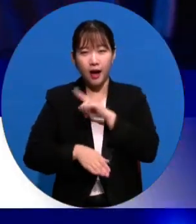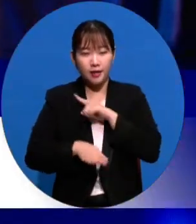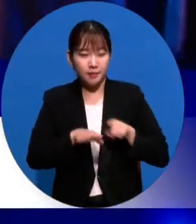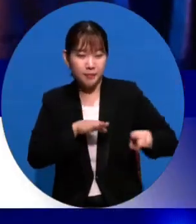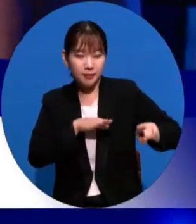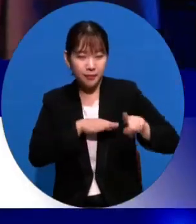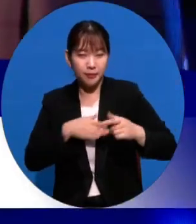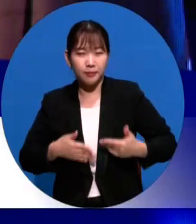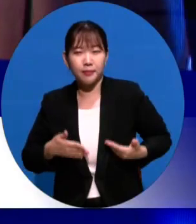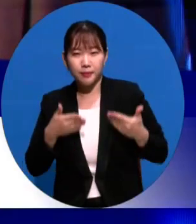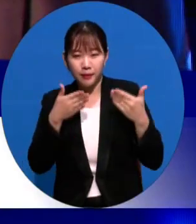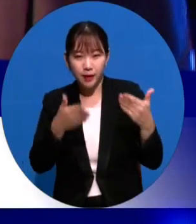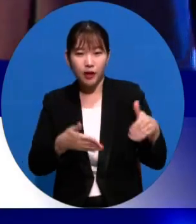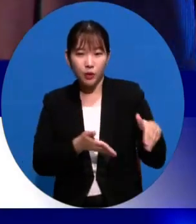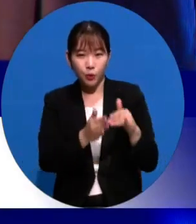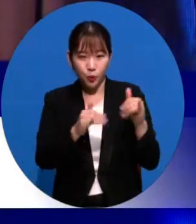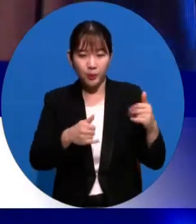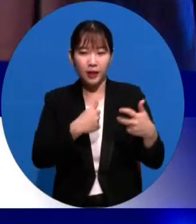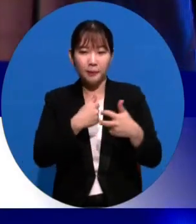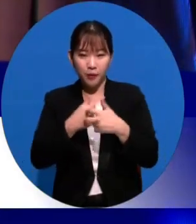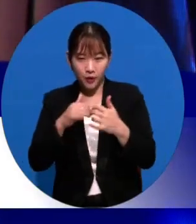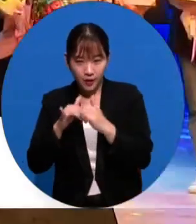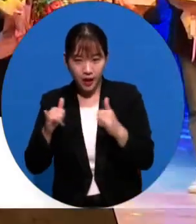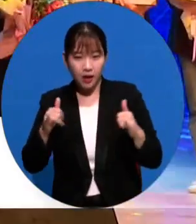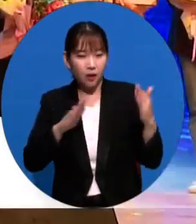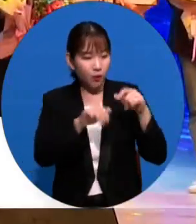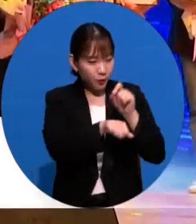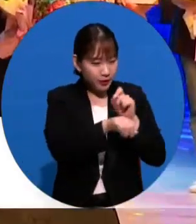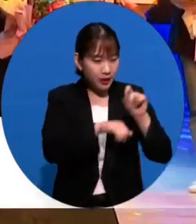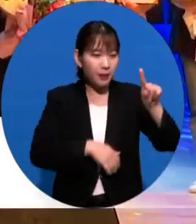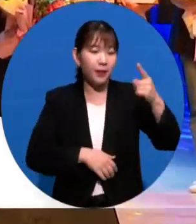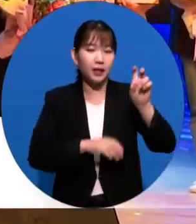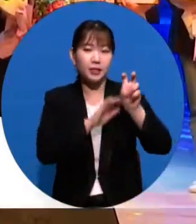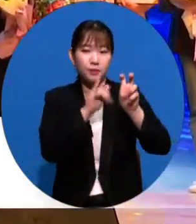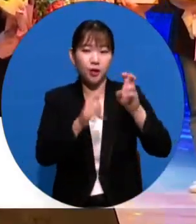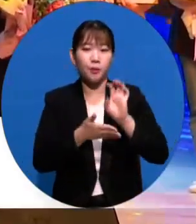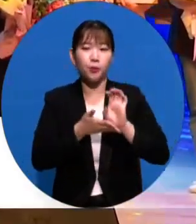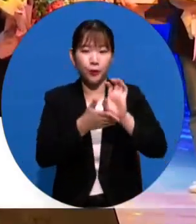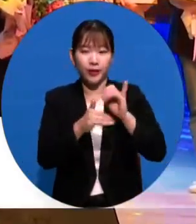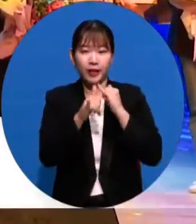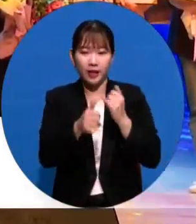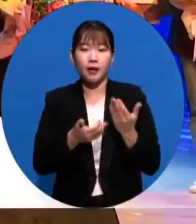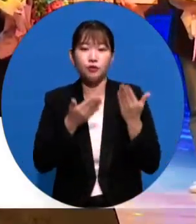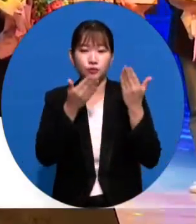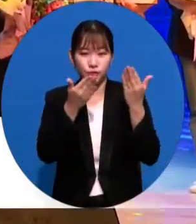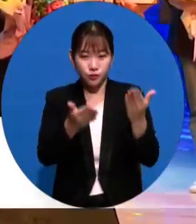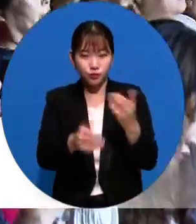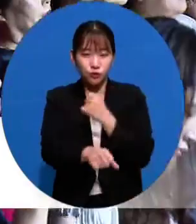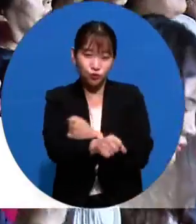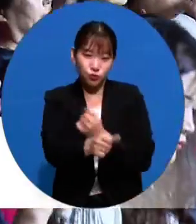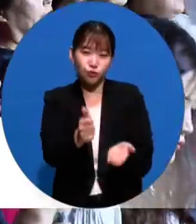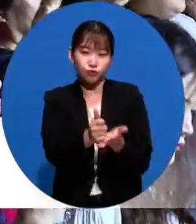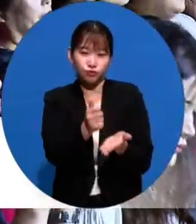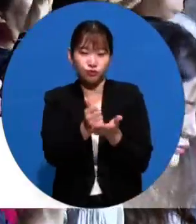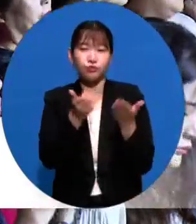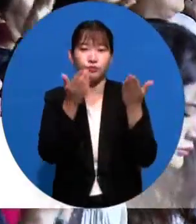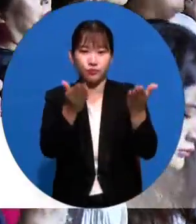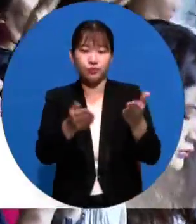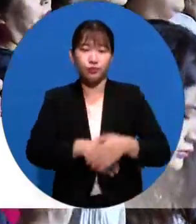최일선에서 헌신한 도민, 의료진 공직자 등 120여 명에게 표창장을 전달하고 그동안의 노고를